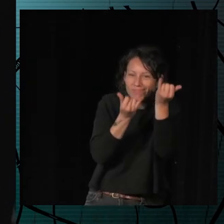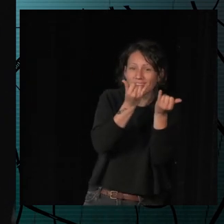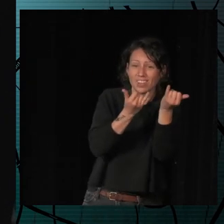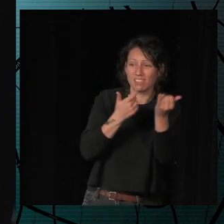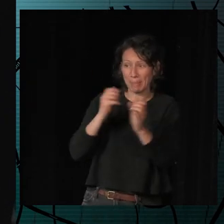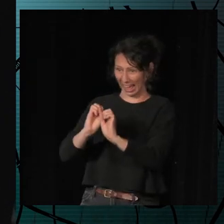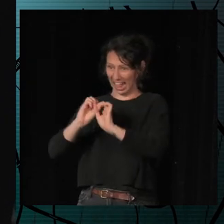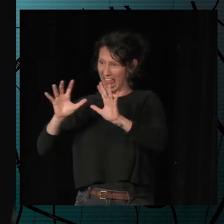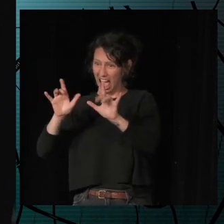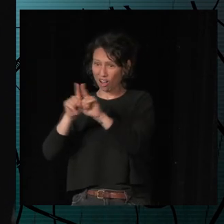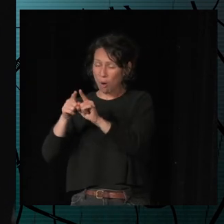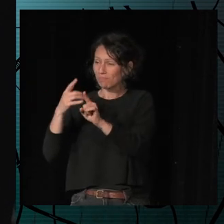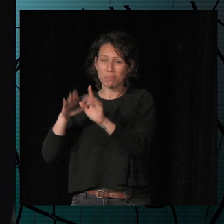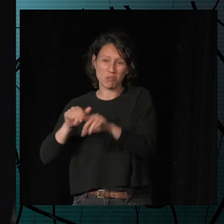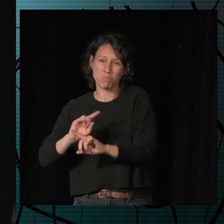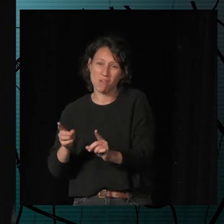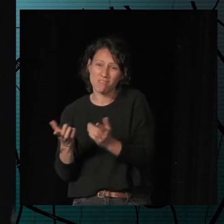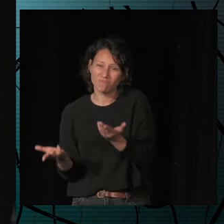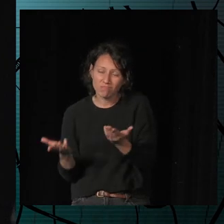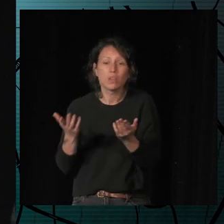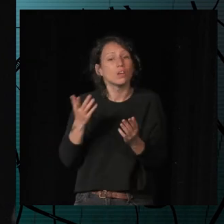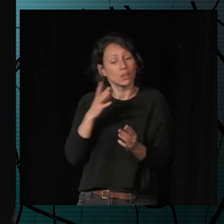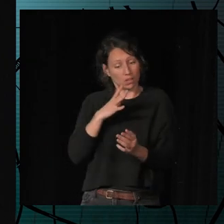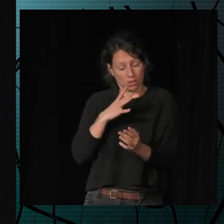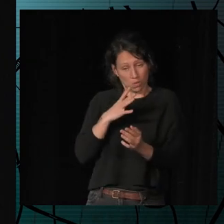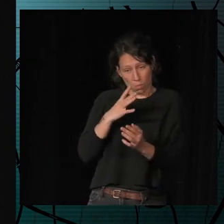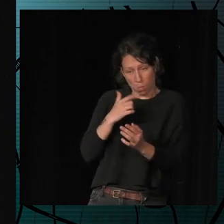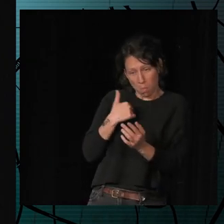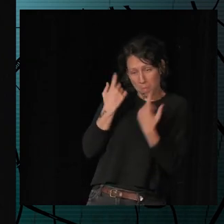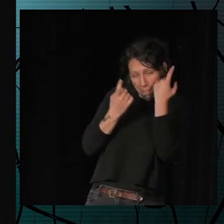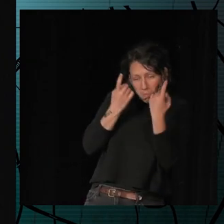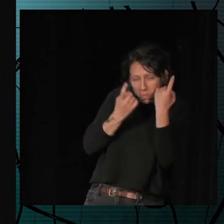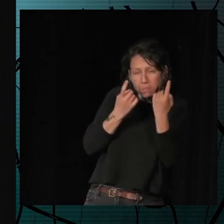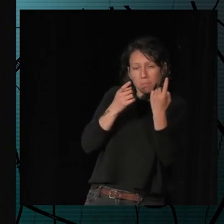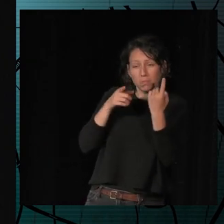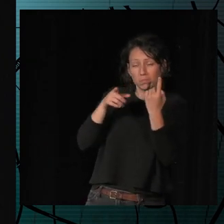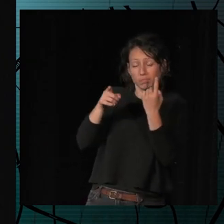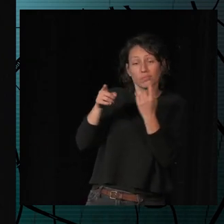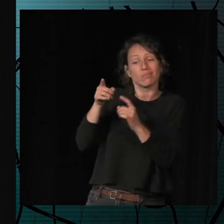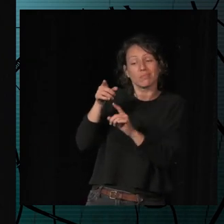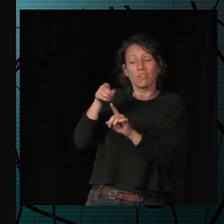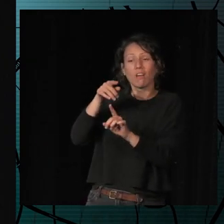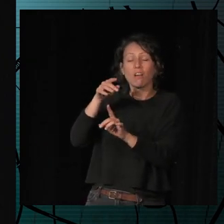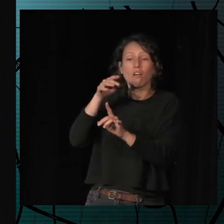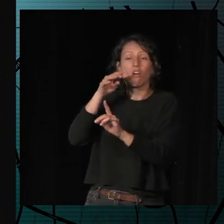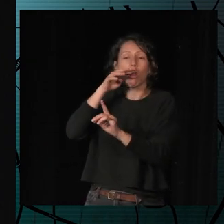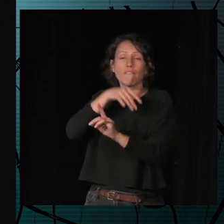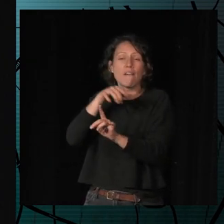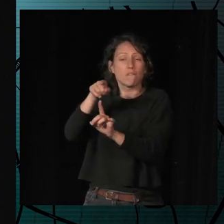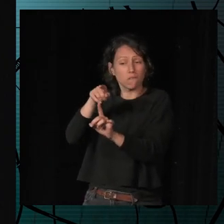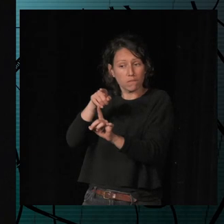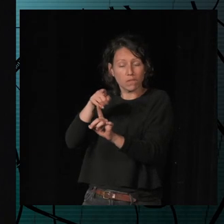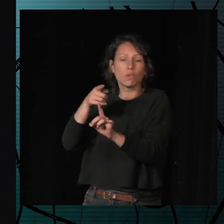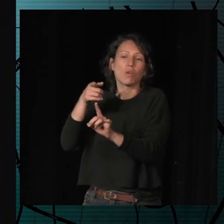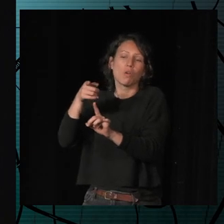pistes qui sont pourtant intéressante et moi c'est ce que j'avais un peu creusé des pistes du côté de Lovecraft lui-même qui dans ses textes quand même lui c'est pour le critiquer dans